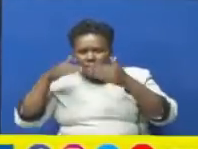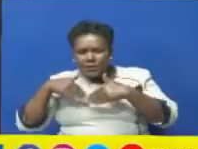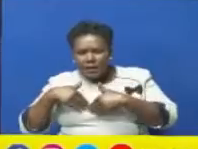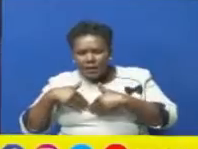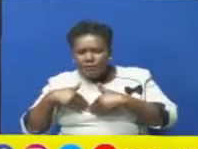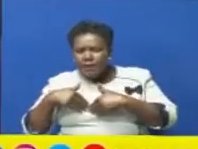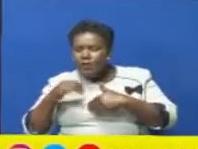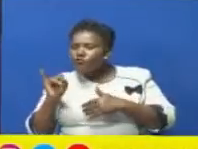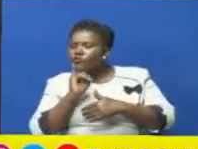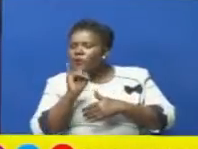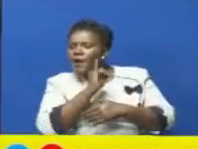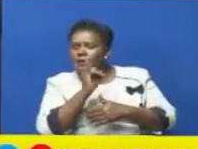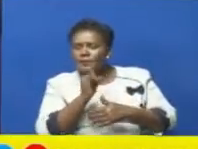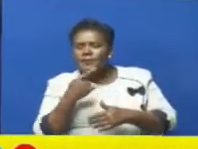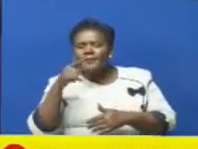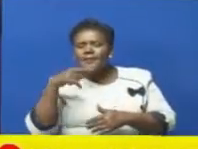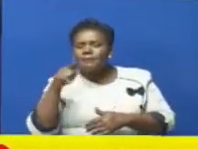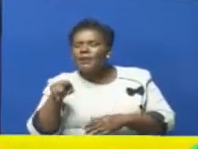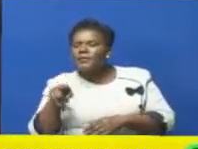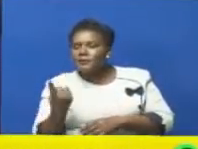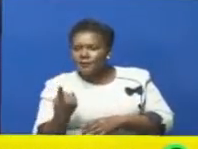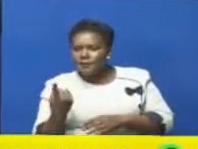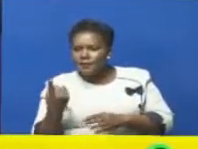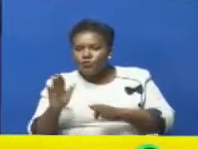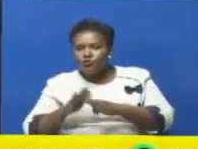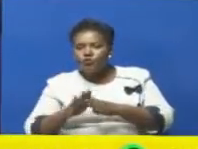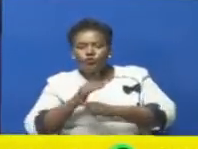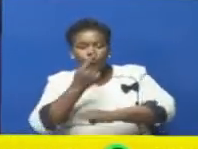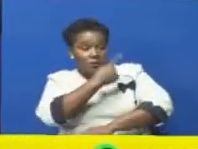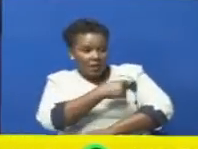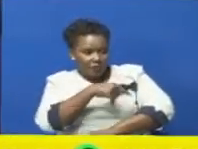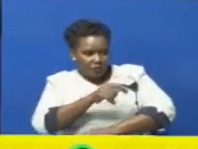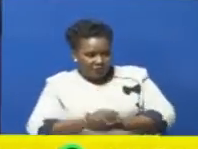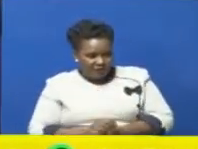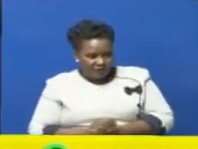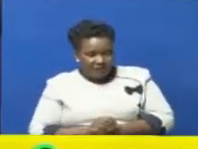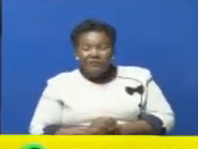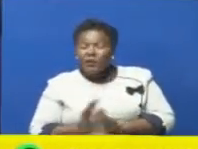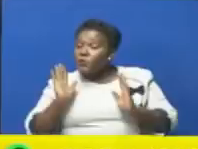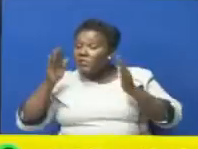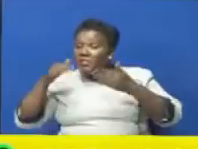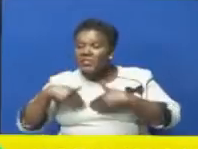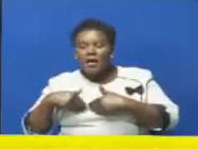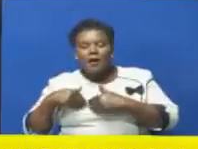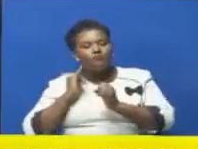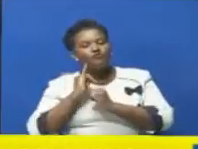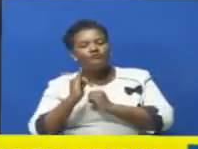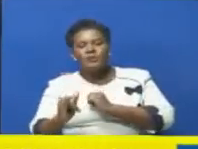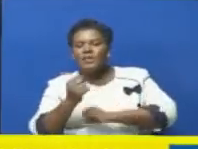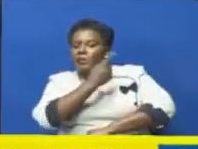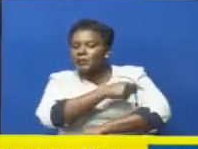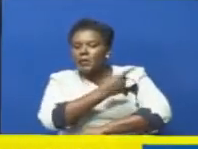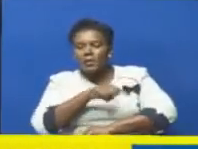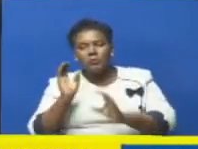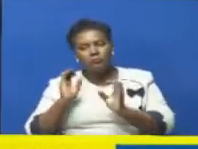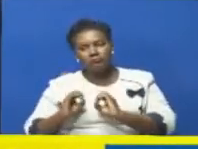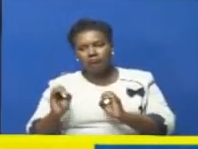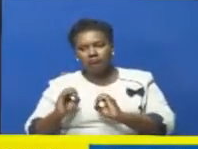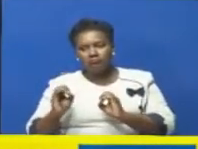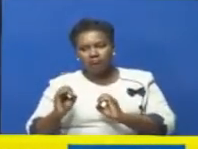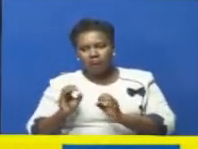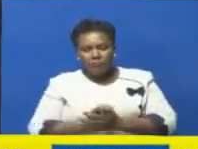hauna kizuizi wala kikwazo chochote juu ya swala la chanjo. Ni jambo ambalo limekubalika katika Uislamu wala halina uzito. Na